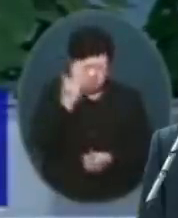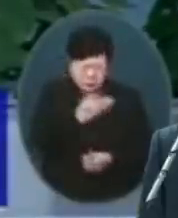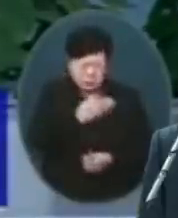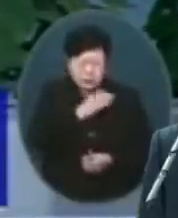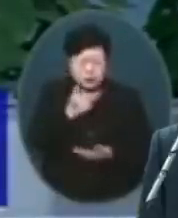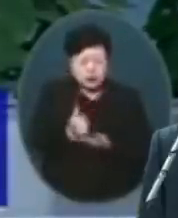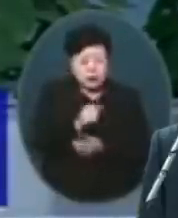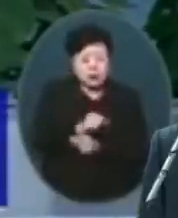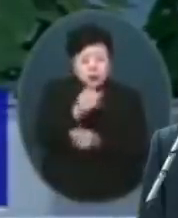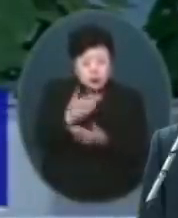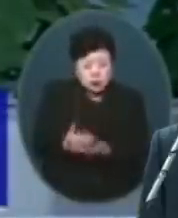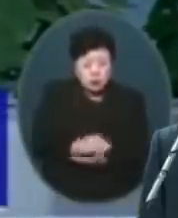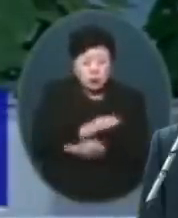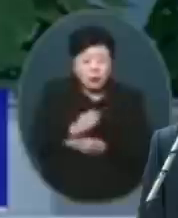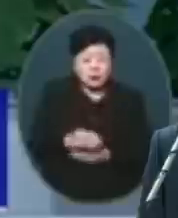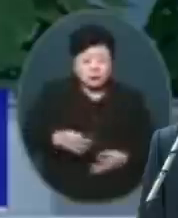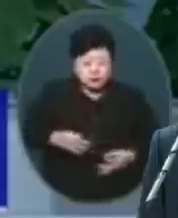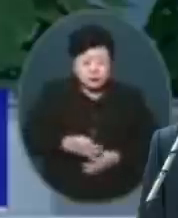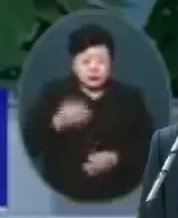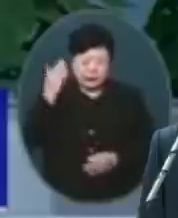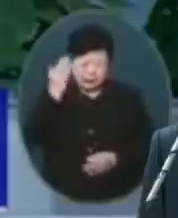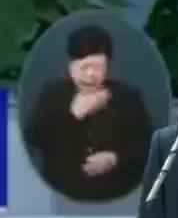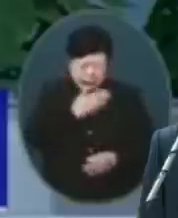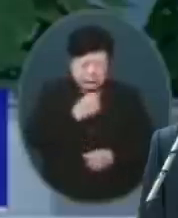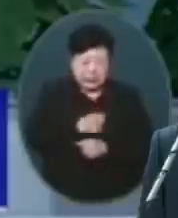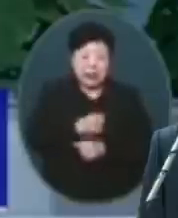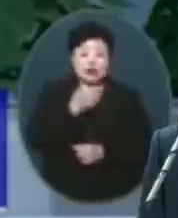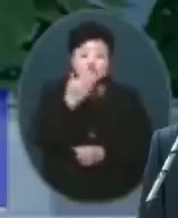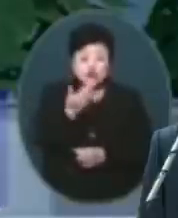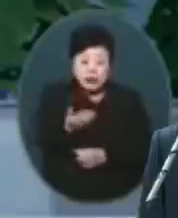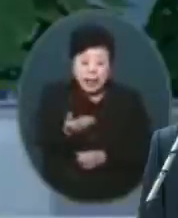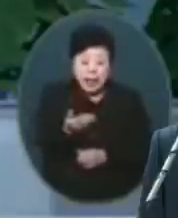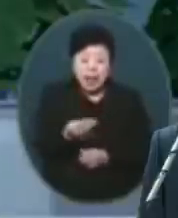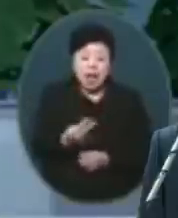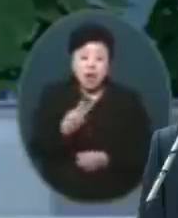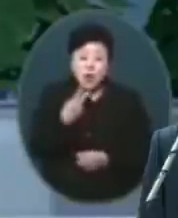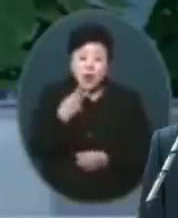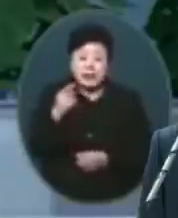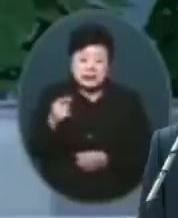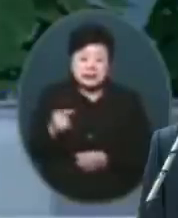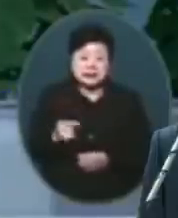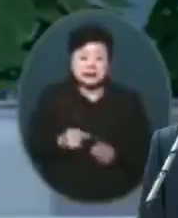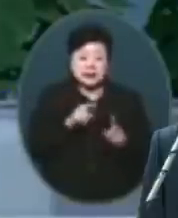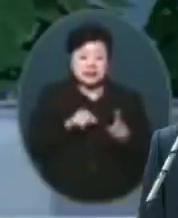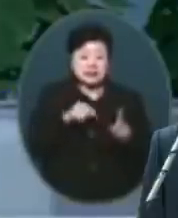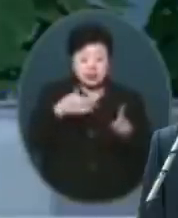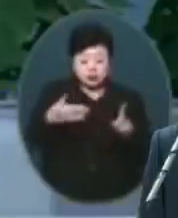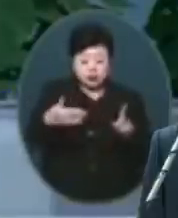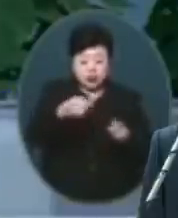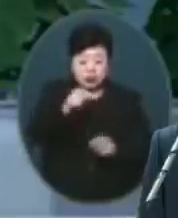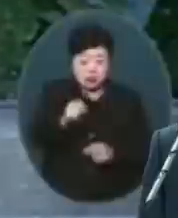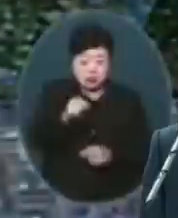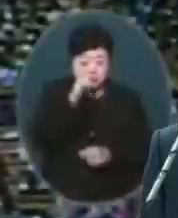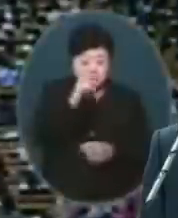죄를 사하시며 모든 불의에서 우리를 깨끗게 하시겠다고 요한일서 1장 9절에